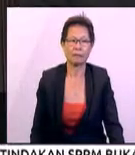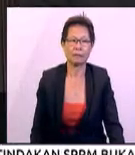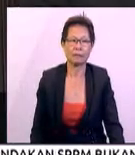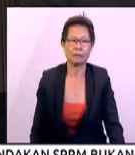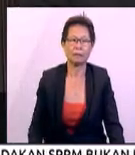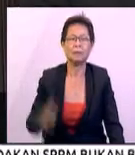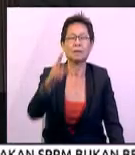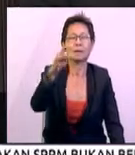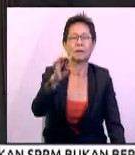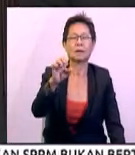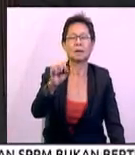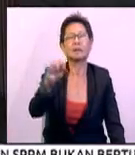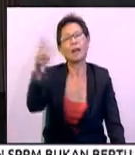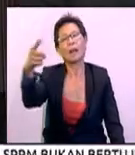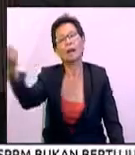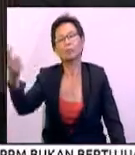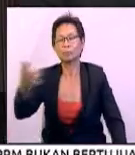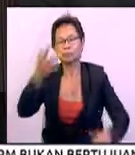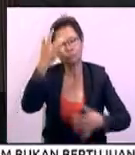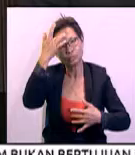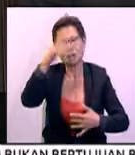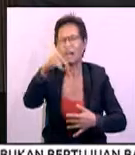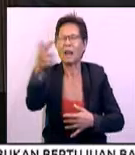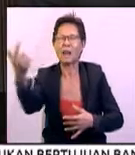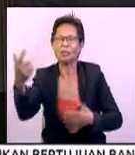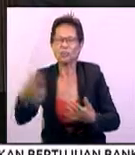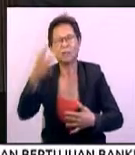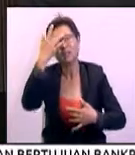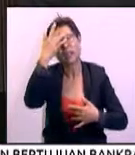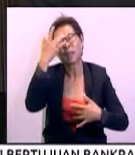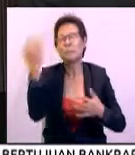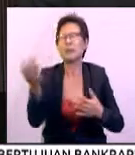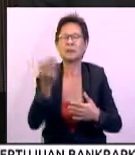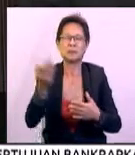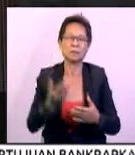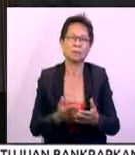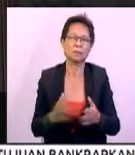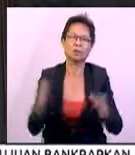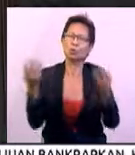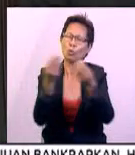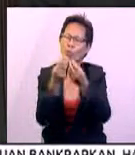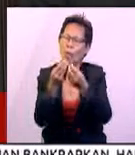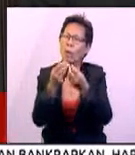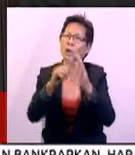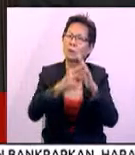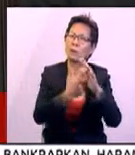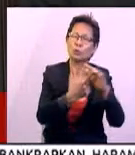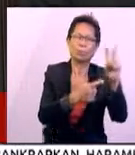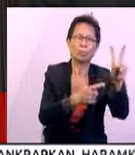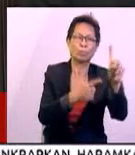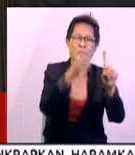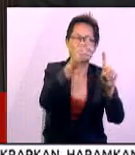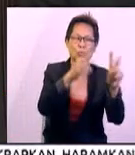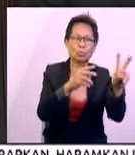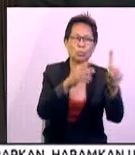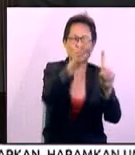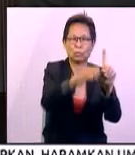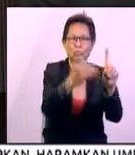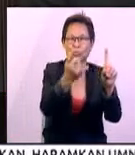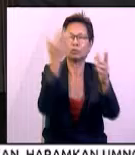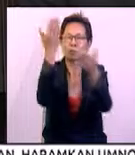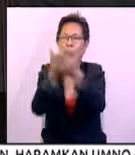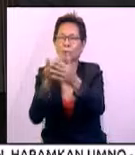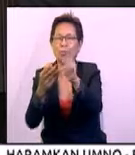Kes-kes lain telah diberikan rawatan pesakit luar secara kumulatif sejak daripada 21 Jun sehingga